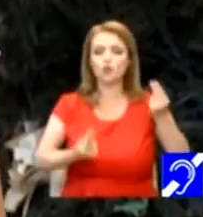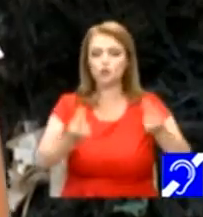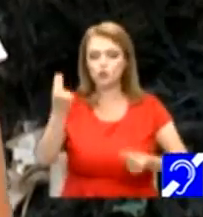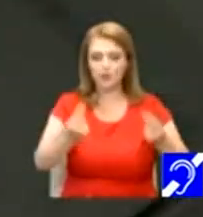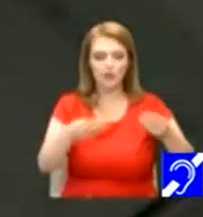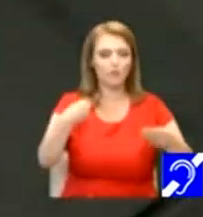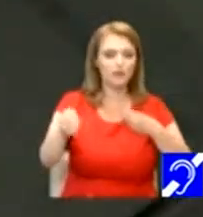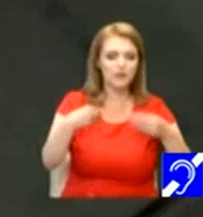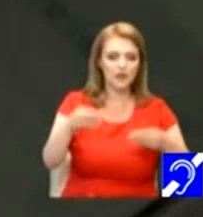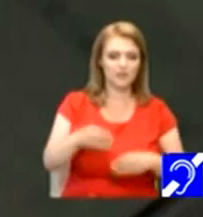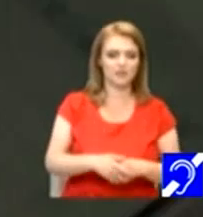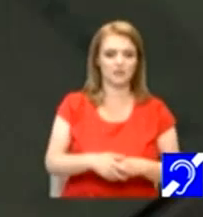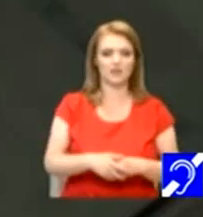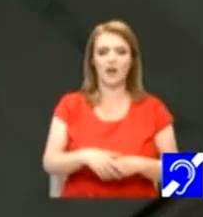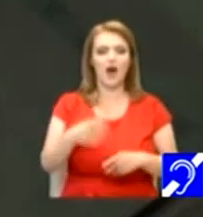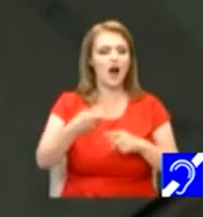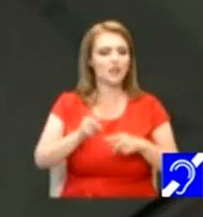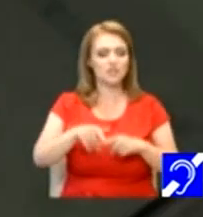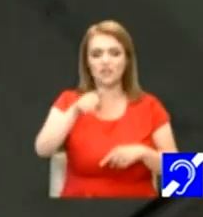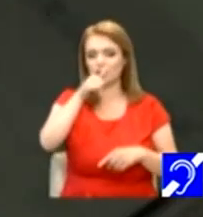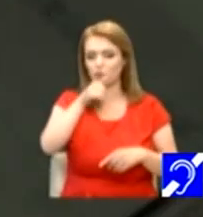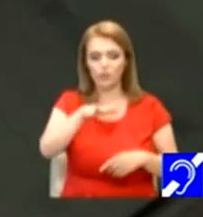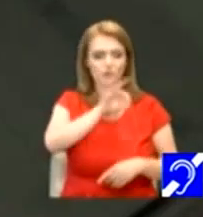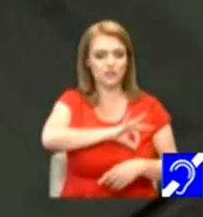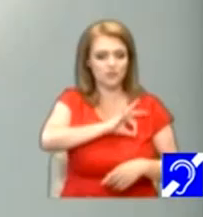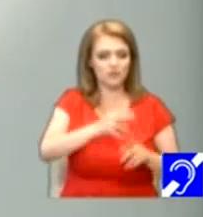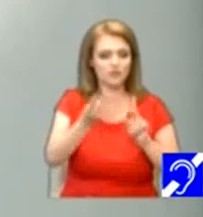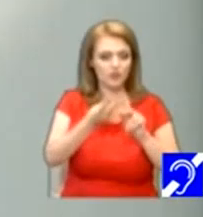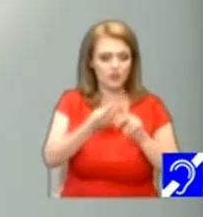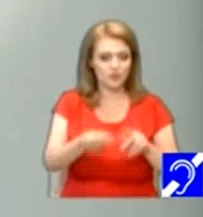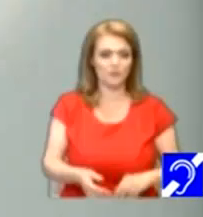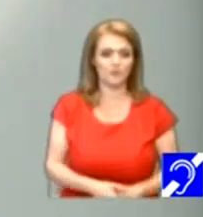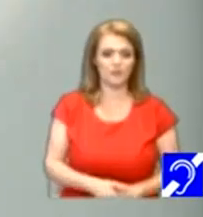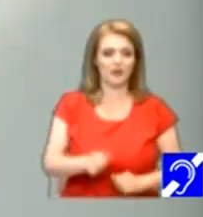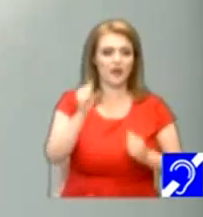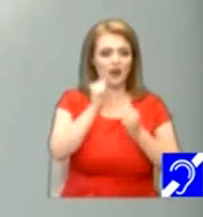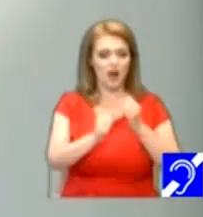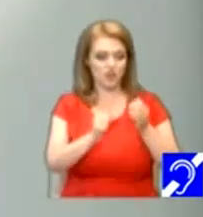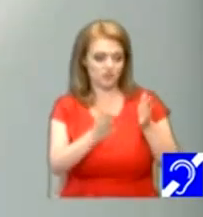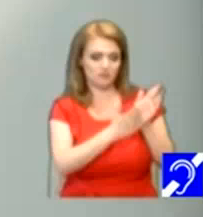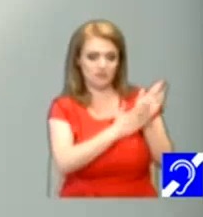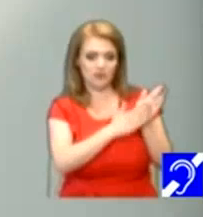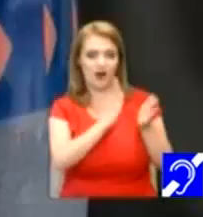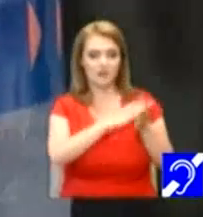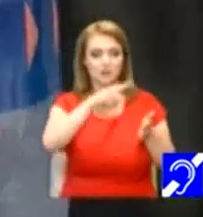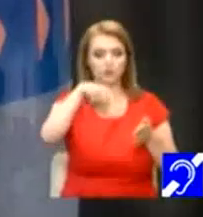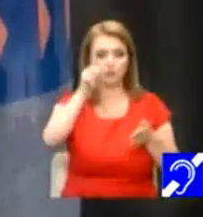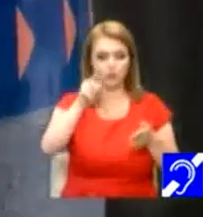conțin plastic, acestea nu mai pot fi reciclate. Fiecare obiect are în spate un număr care